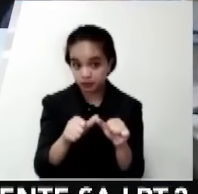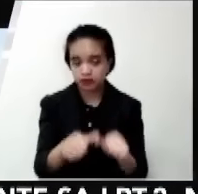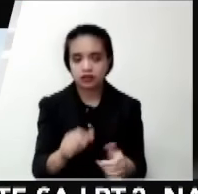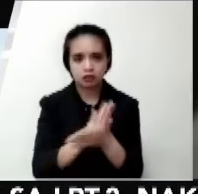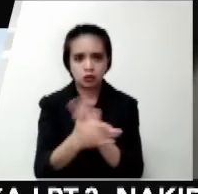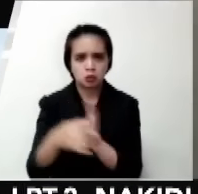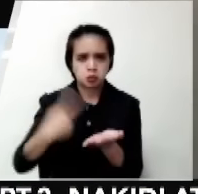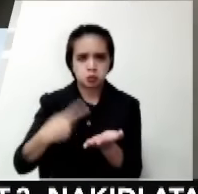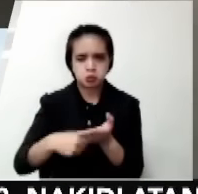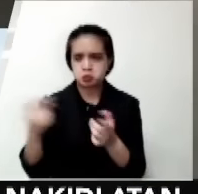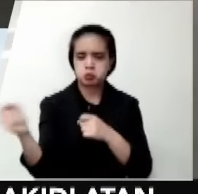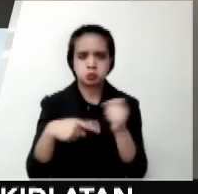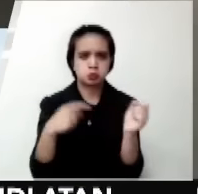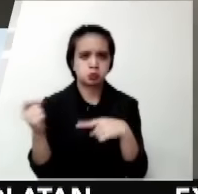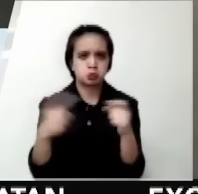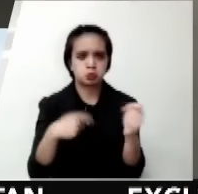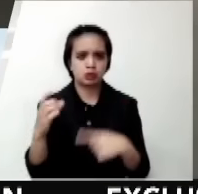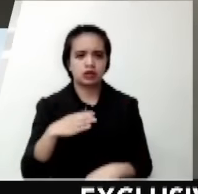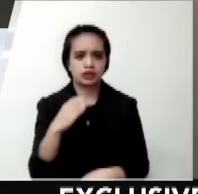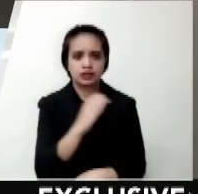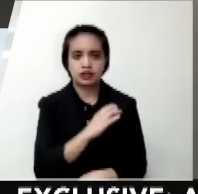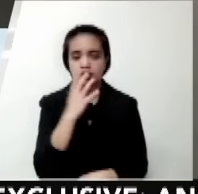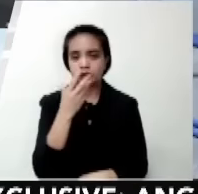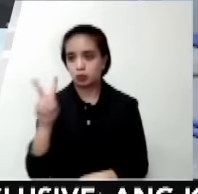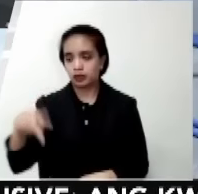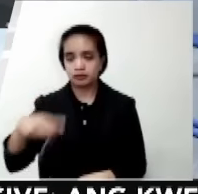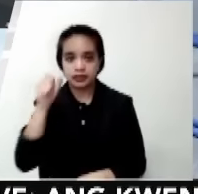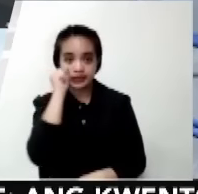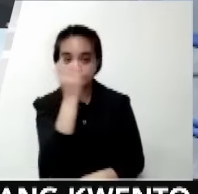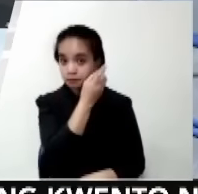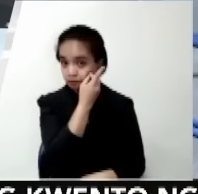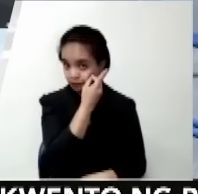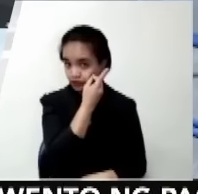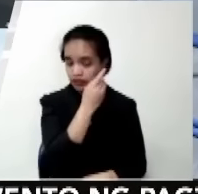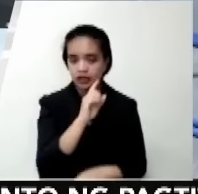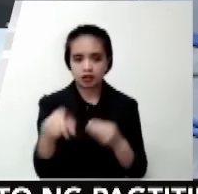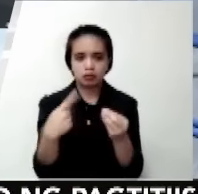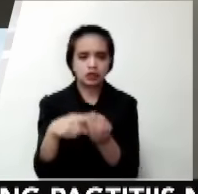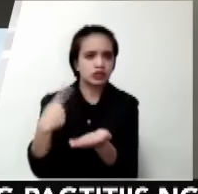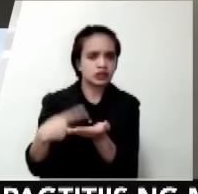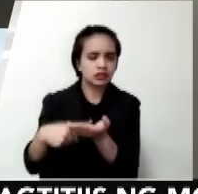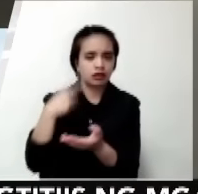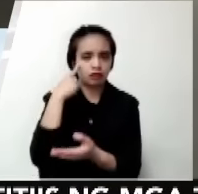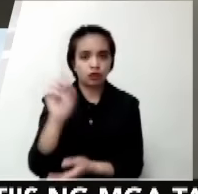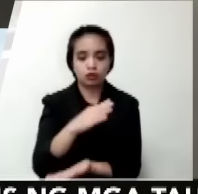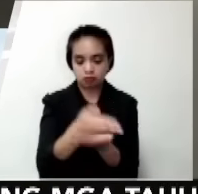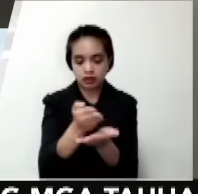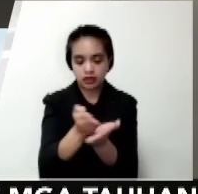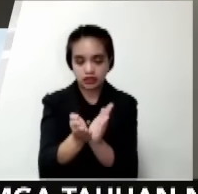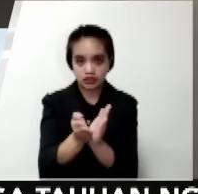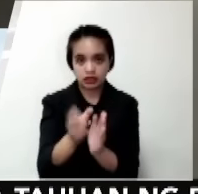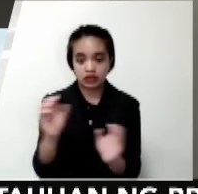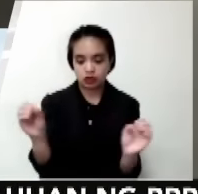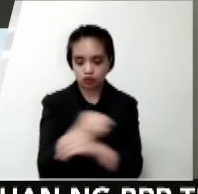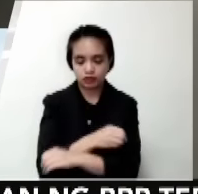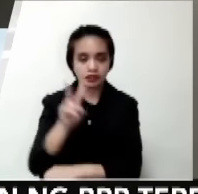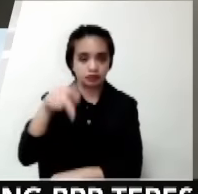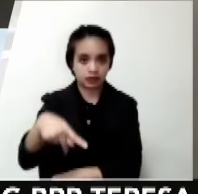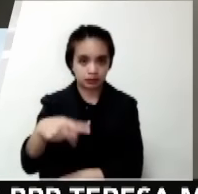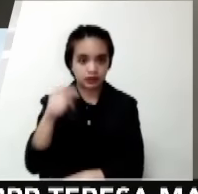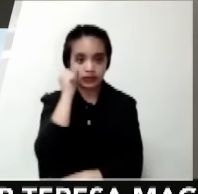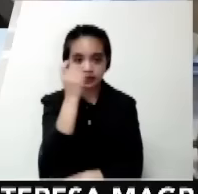ng mga kongresista at ni Vice President Sara Duterte sa deliberasyon para sa budget ng Office of the Vice President na